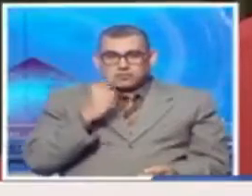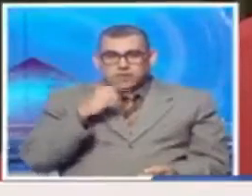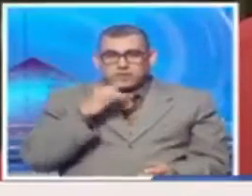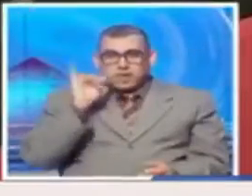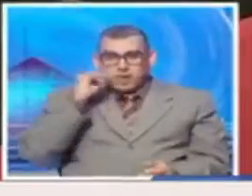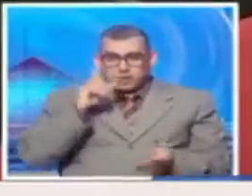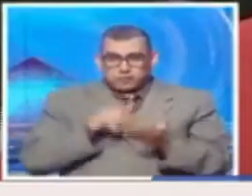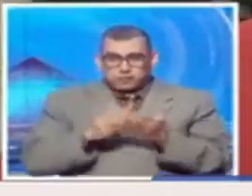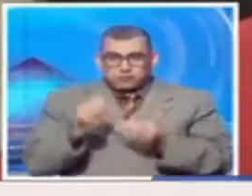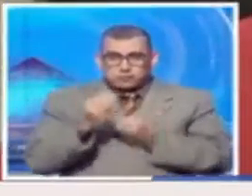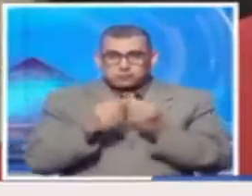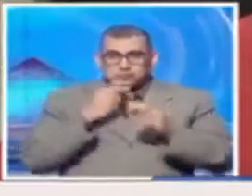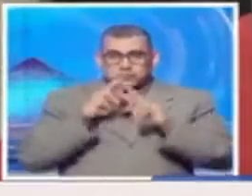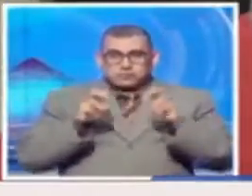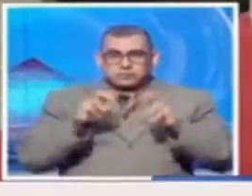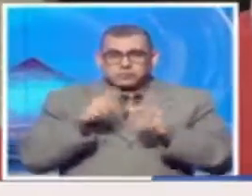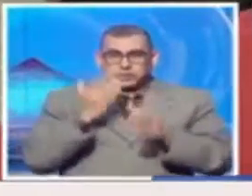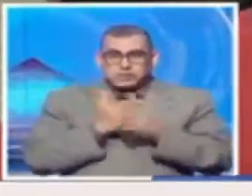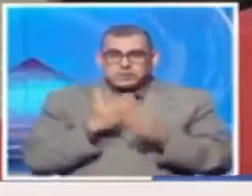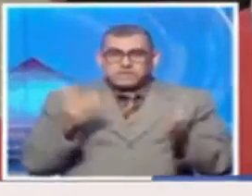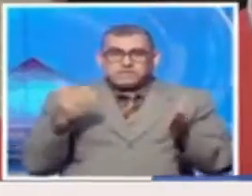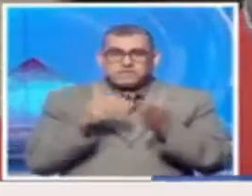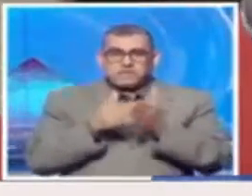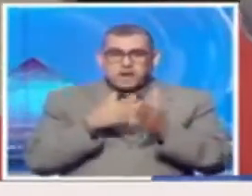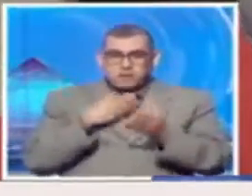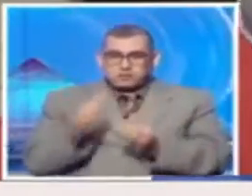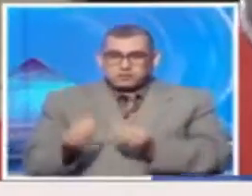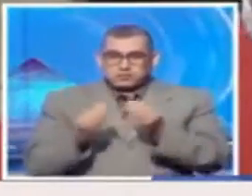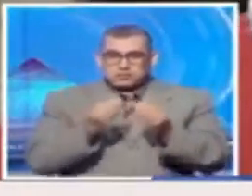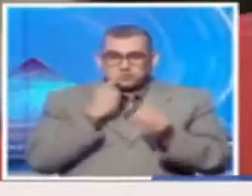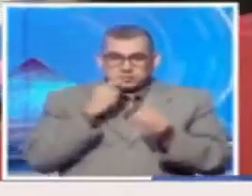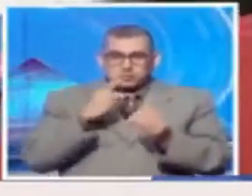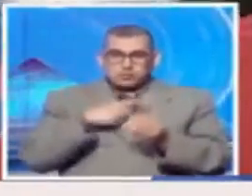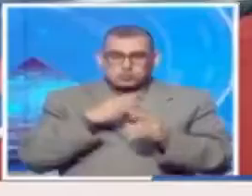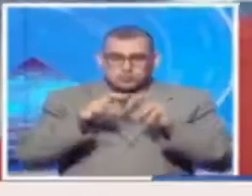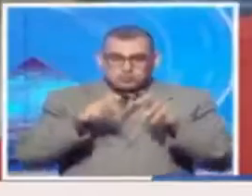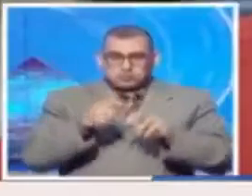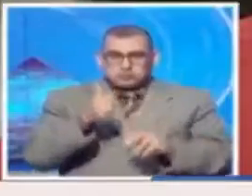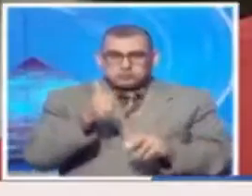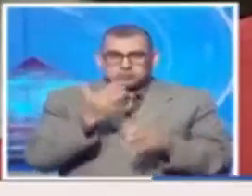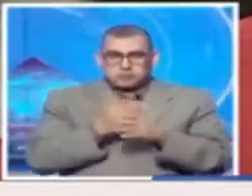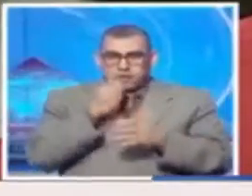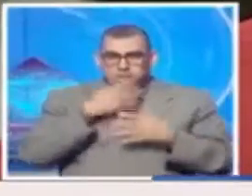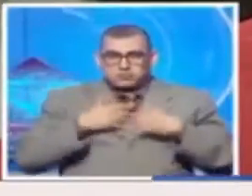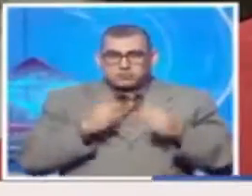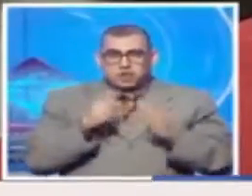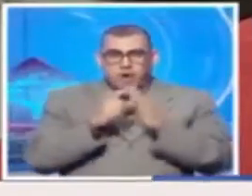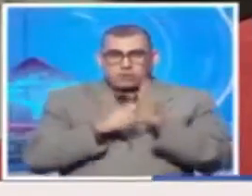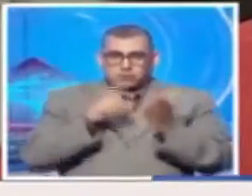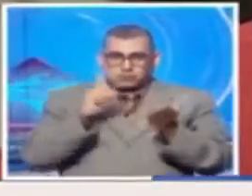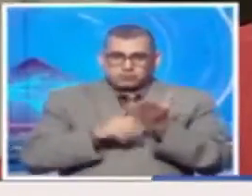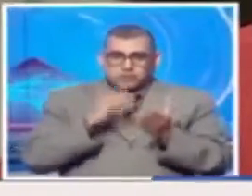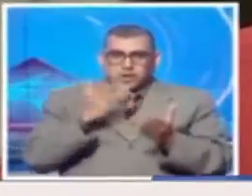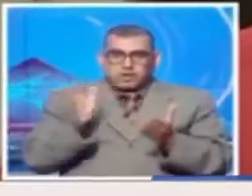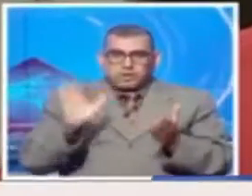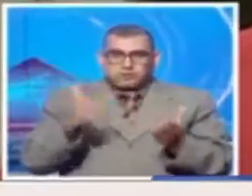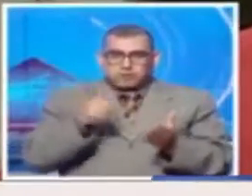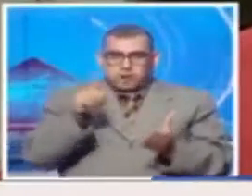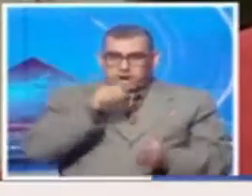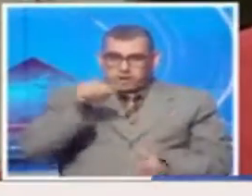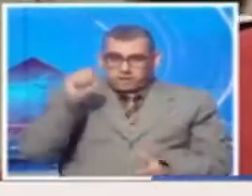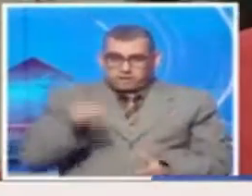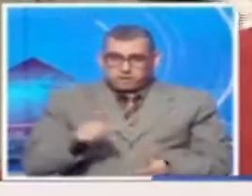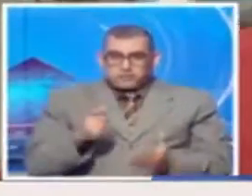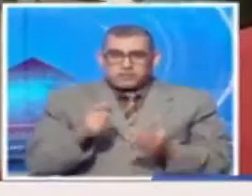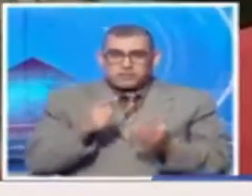حيواني، علشان في الاخر ان انت بنطبق اللي هو الاجراءات القانونيه لاي حد مخالف او